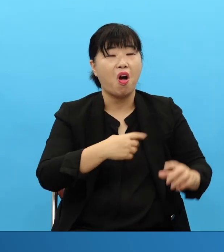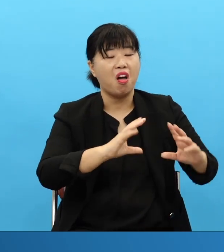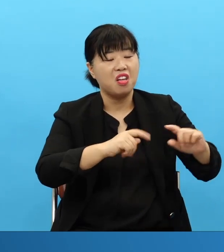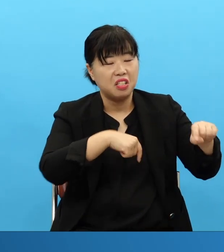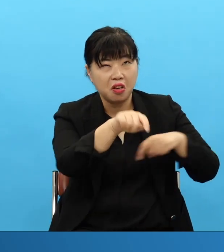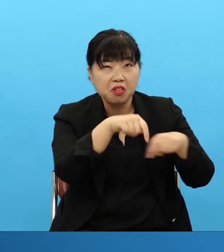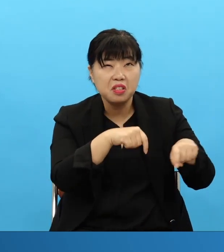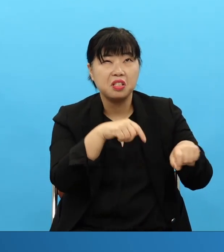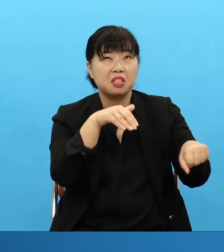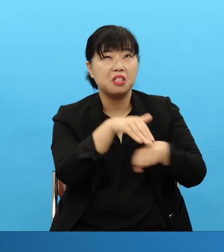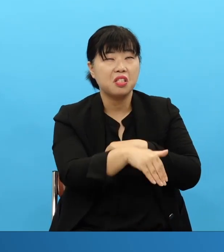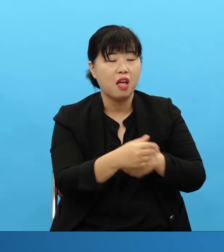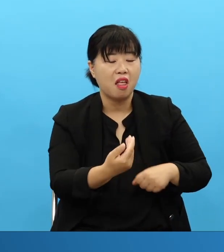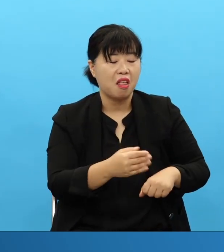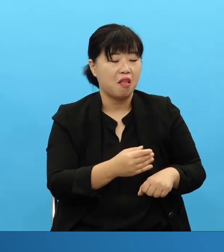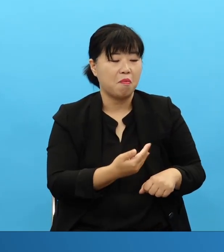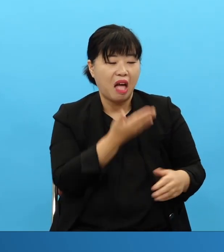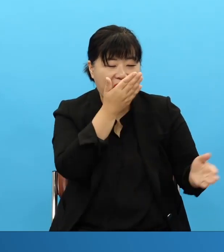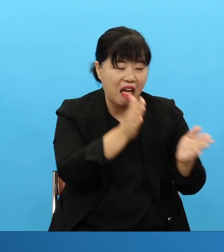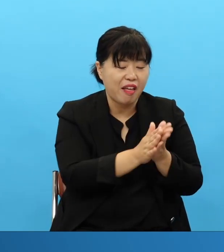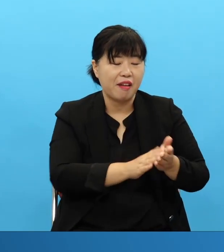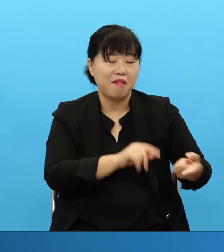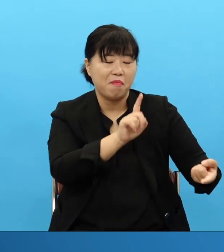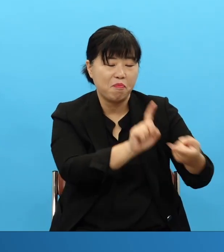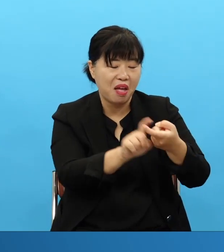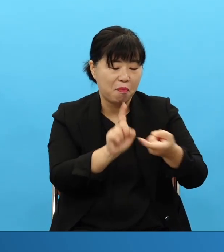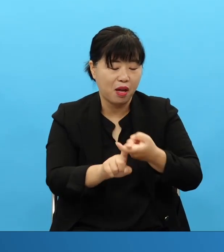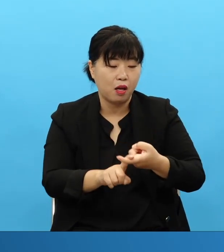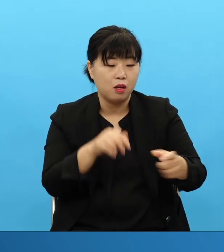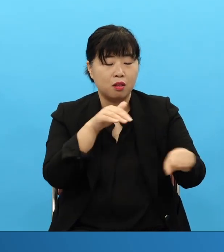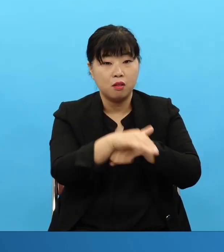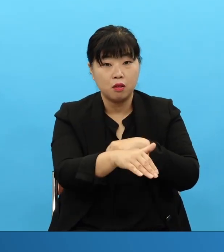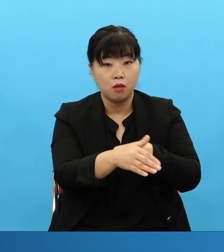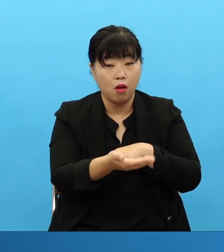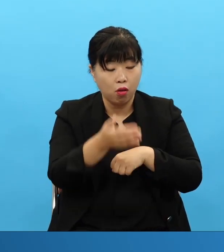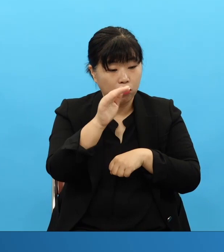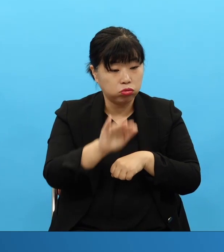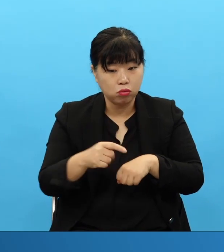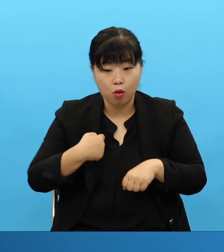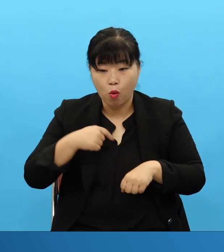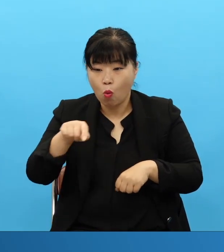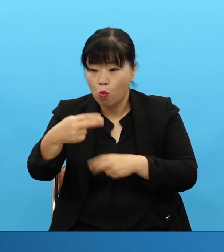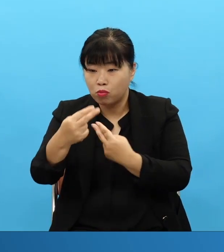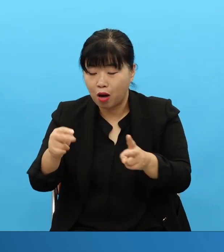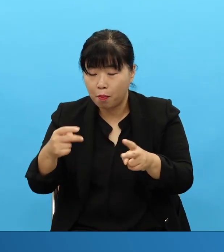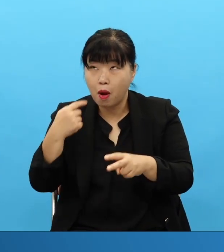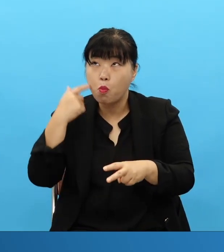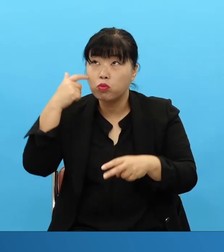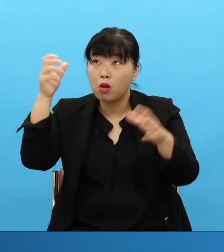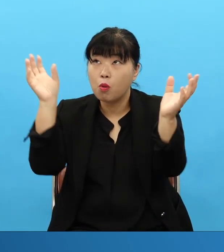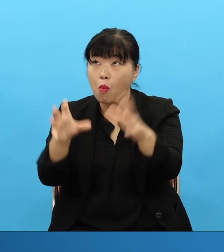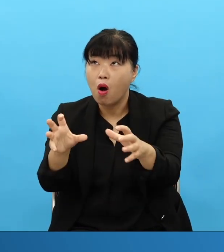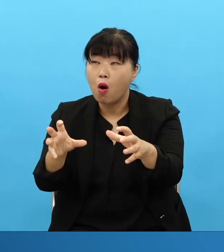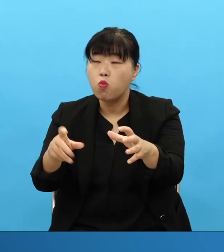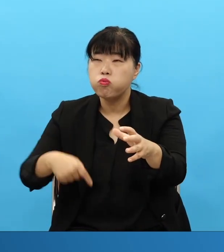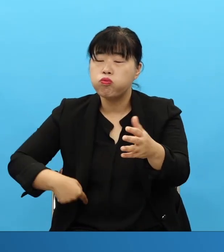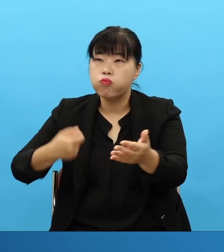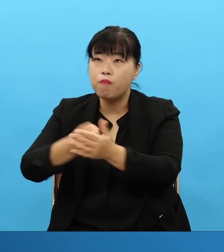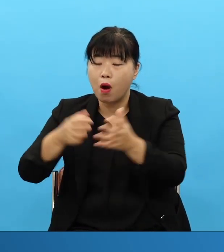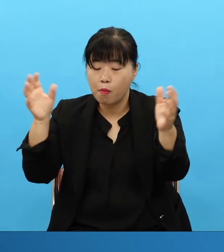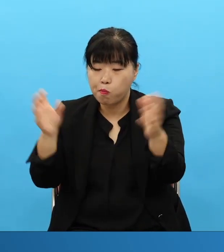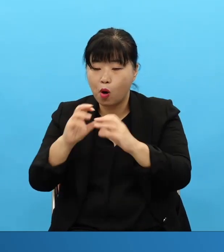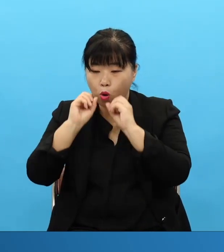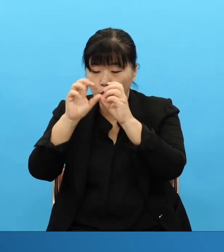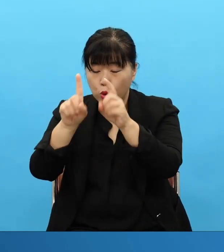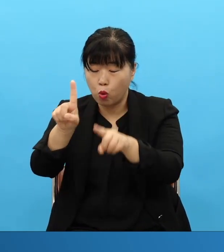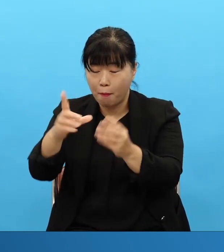말이죠. 잠도 안 자고 이렇게 모여 세계 복음 하자고 이렇게 뭐 언약 잡자 이렇게 합니까? Then where else can you find elders gather together saying, let's really hold on to the covenant,